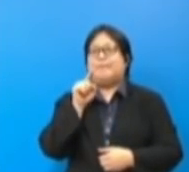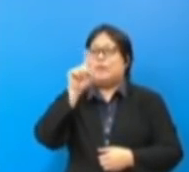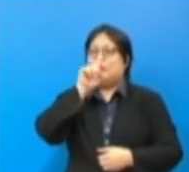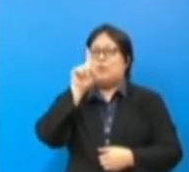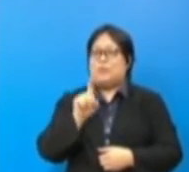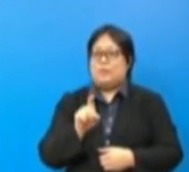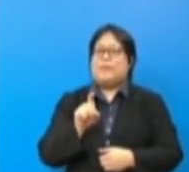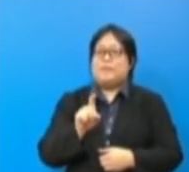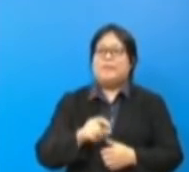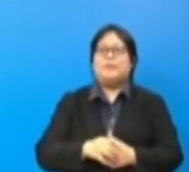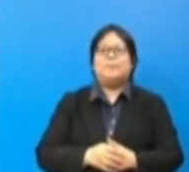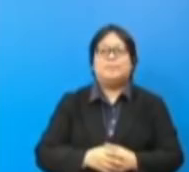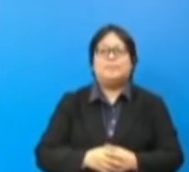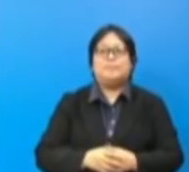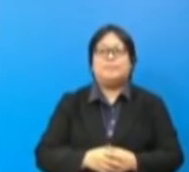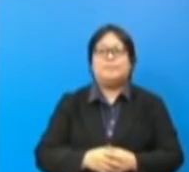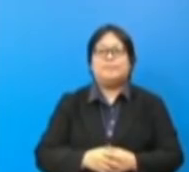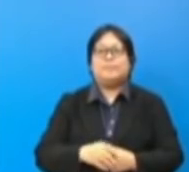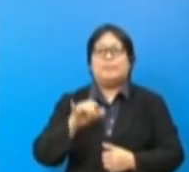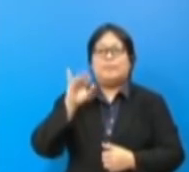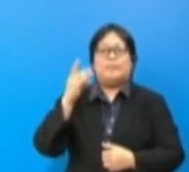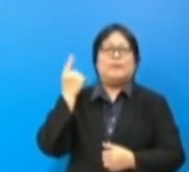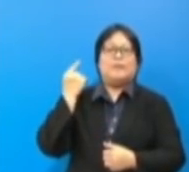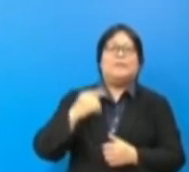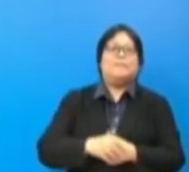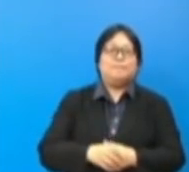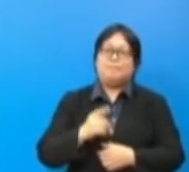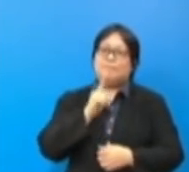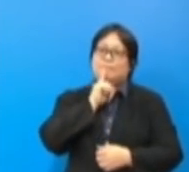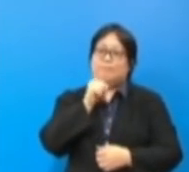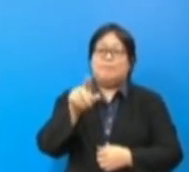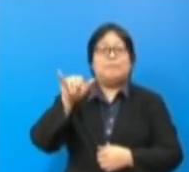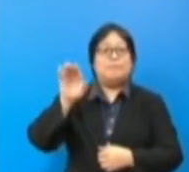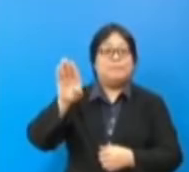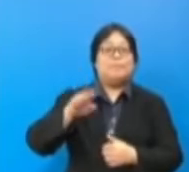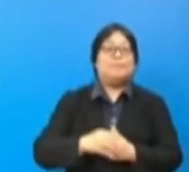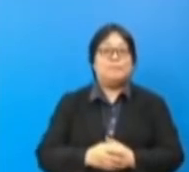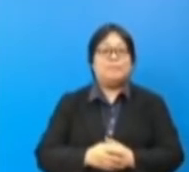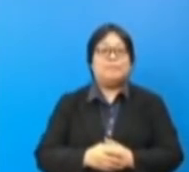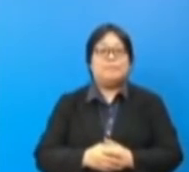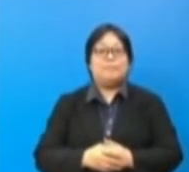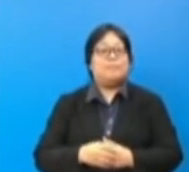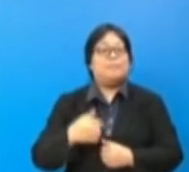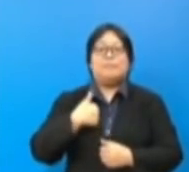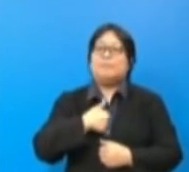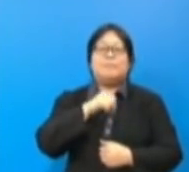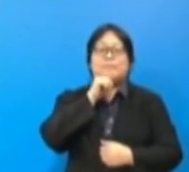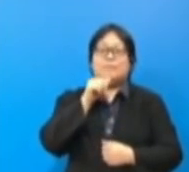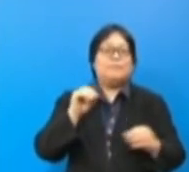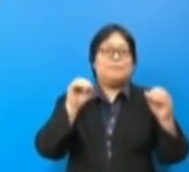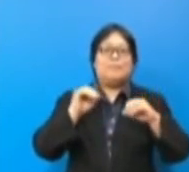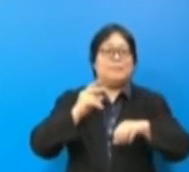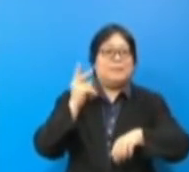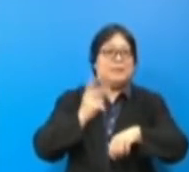jualannya di bangkit yang membawa mata di sebenarnya yang main kita tidak mengamalkan